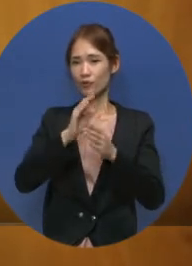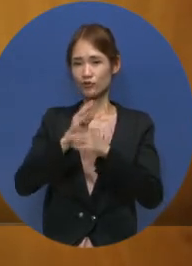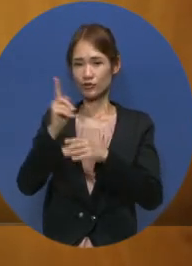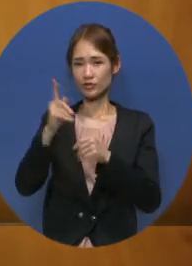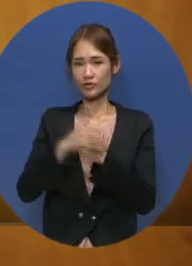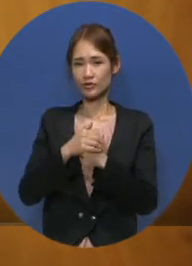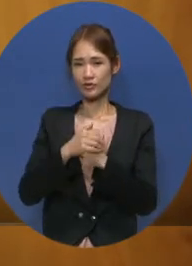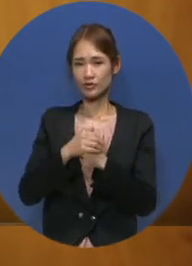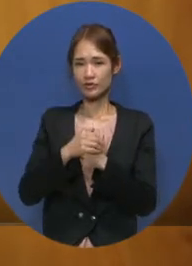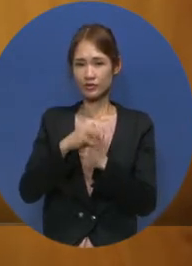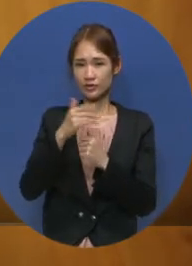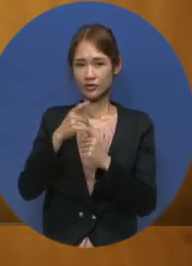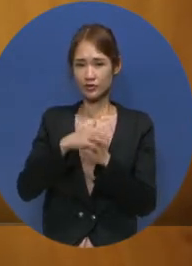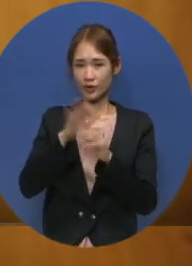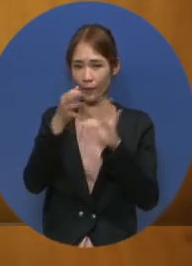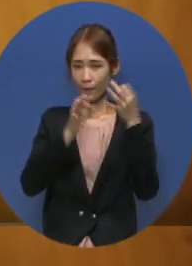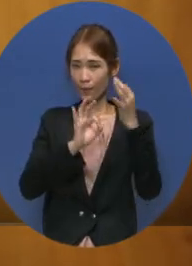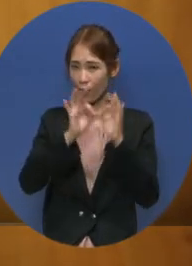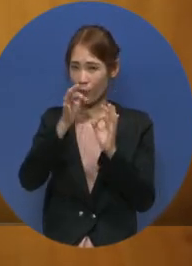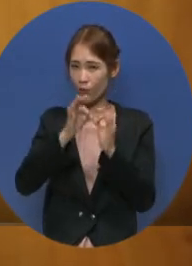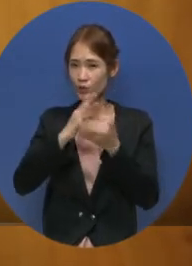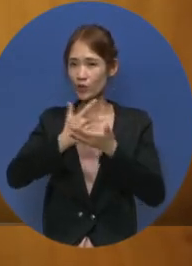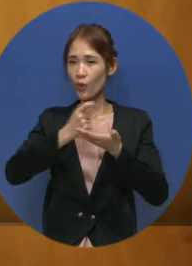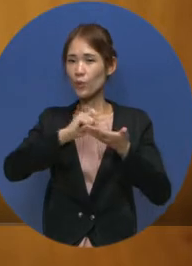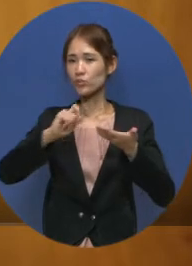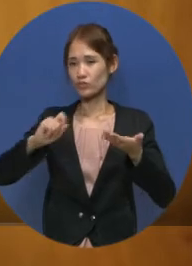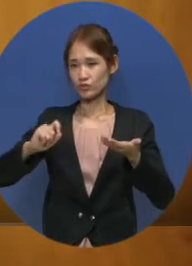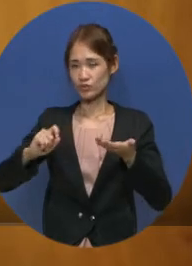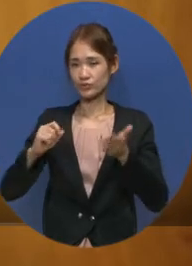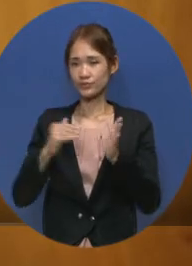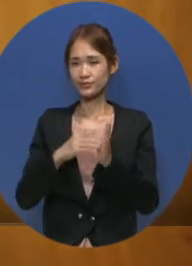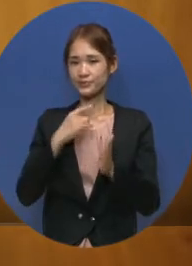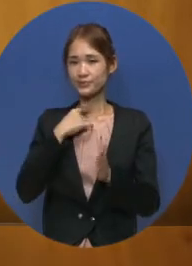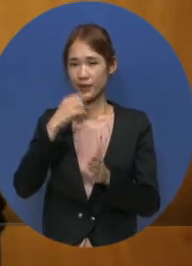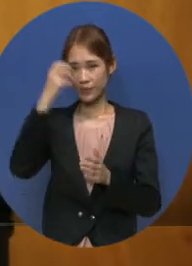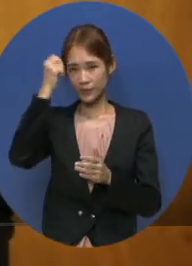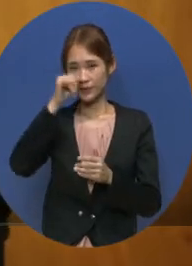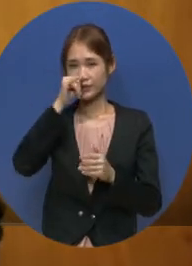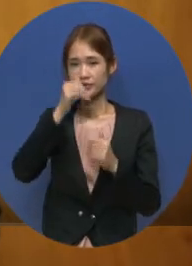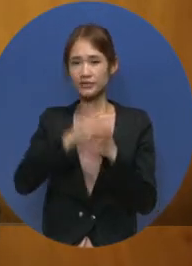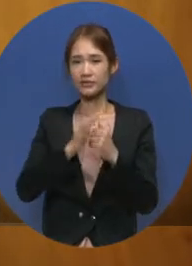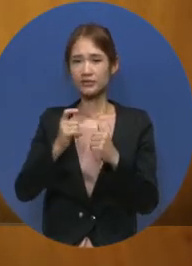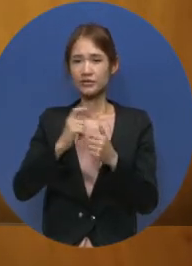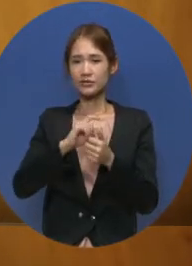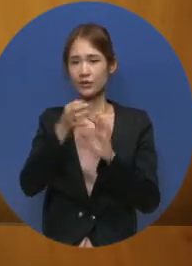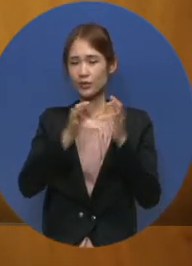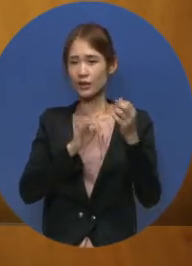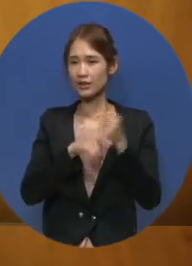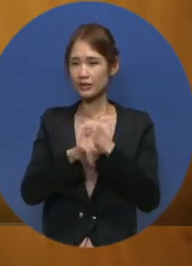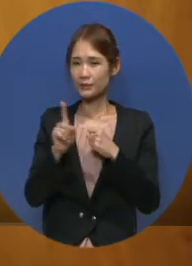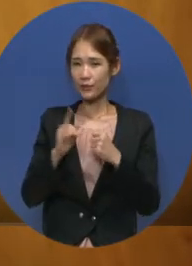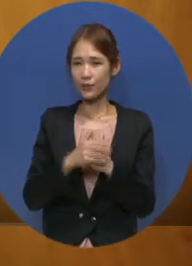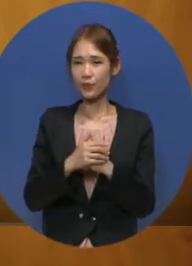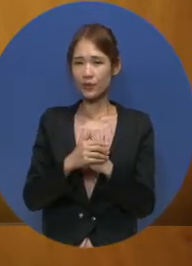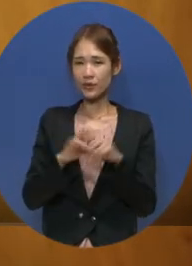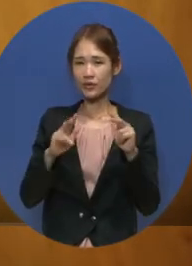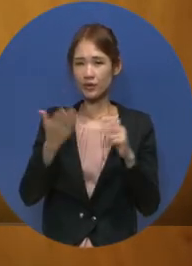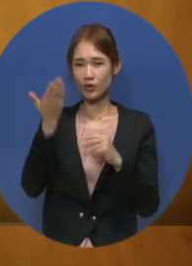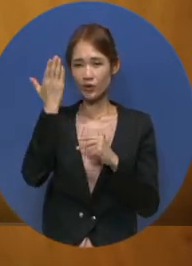오브 그레이프스라고 포도송이들이라는 제가 논문을 썼는데요. 그때 이제 포도송이의 의미는 지금